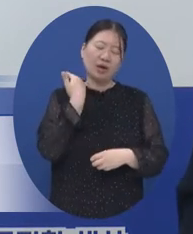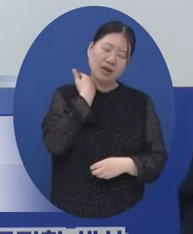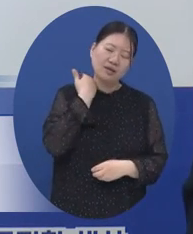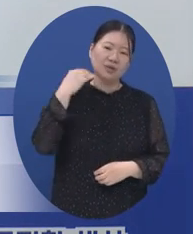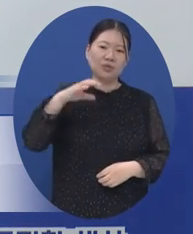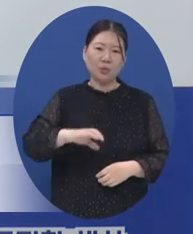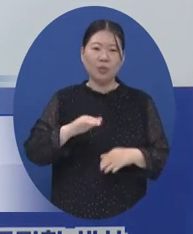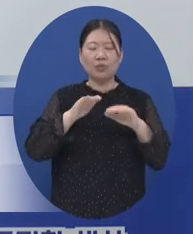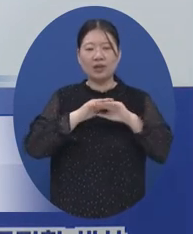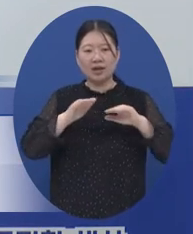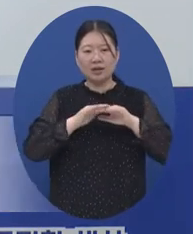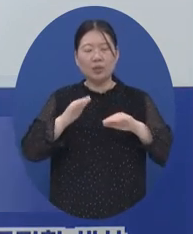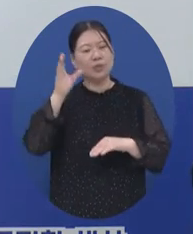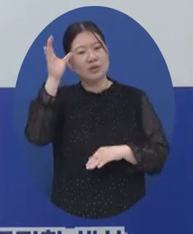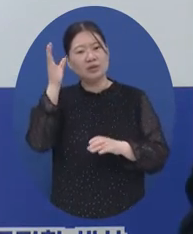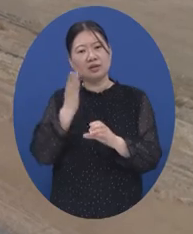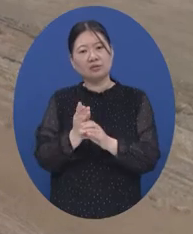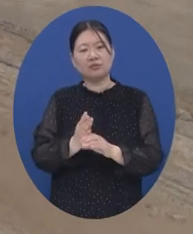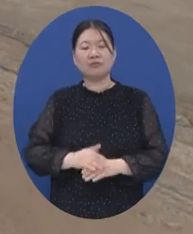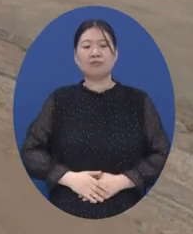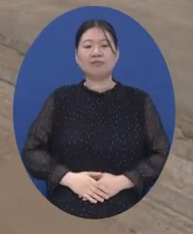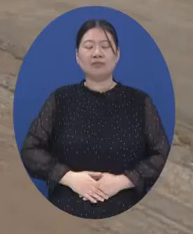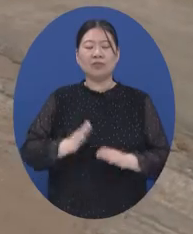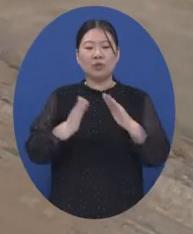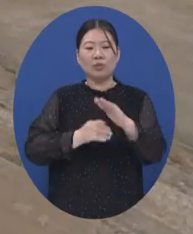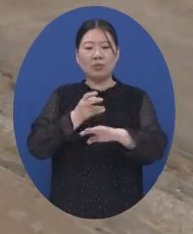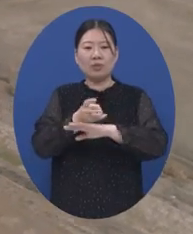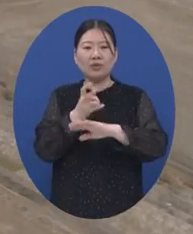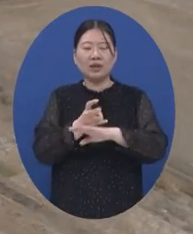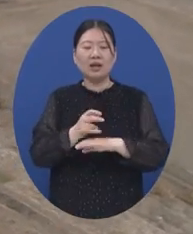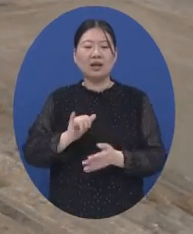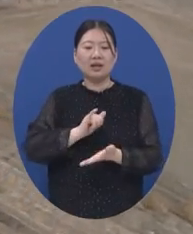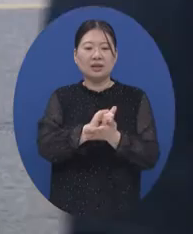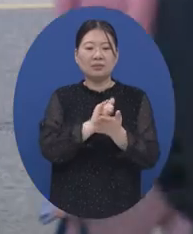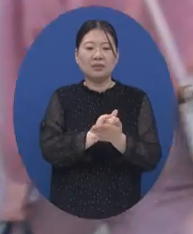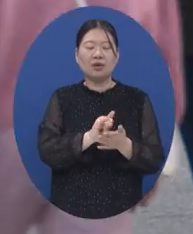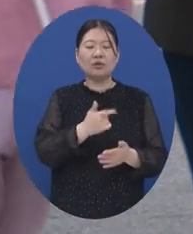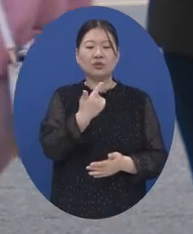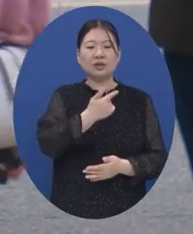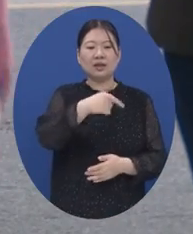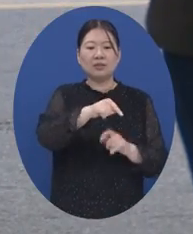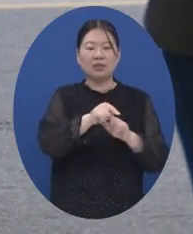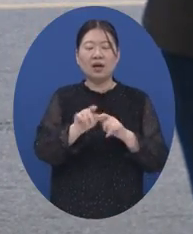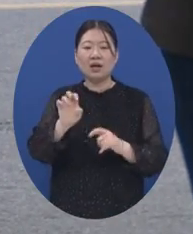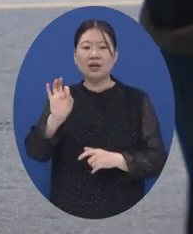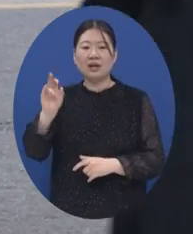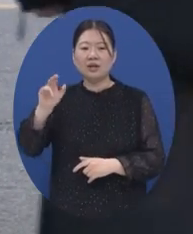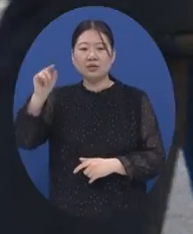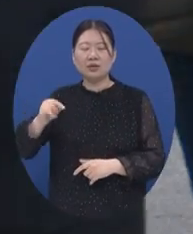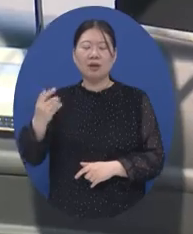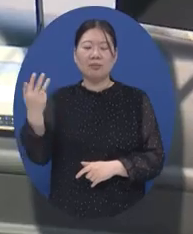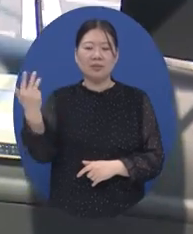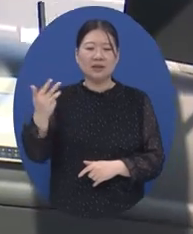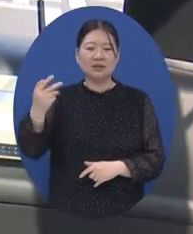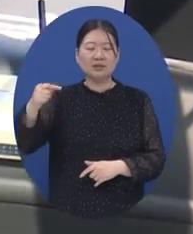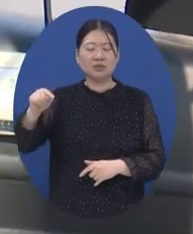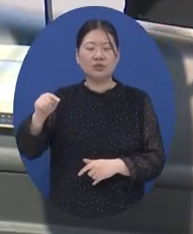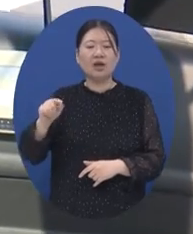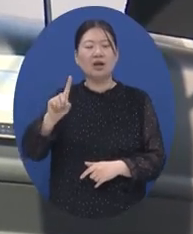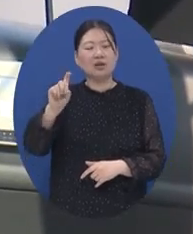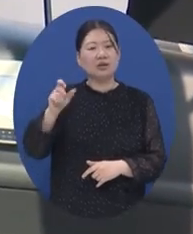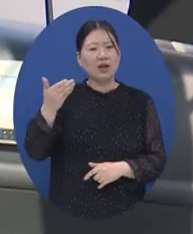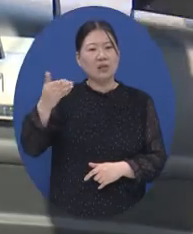교통사각지대 해소가 기대됩니다. 공공버스는 김포주 6001번, 양주 8906번 등 19개